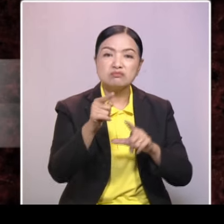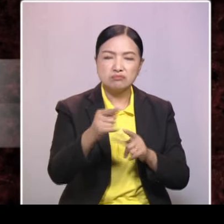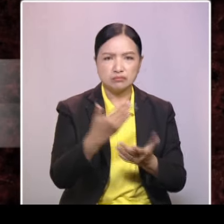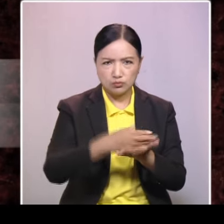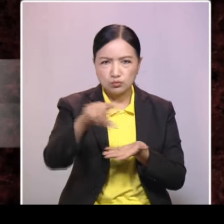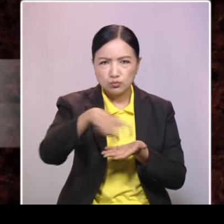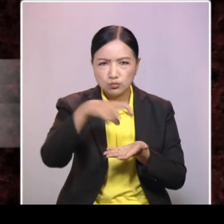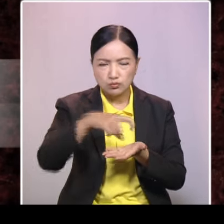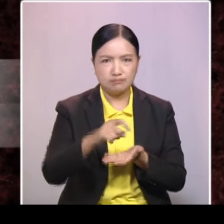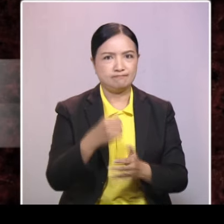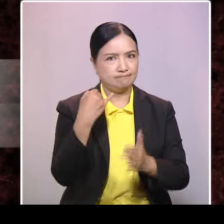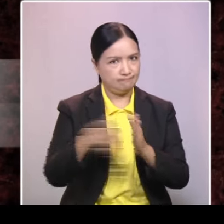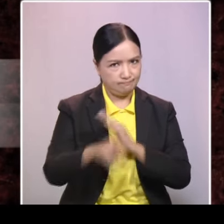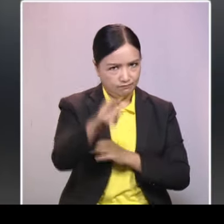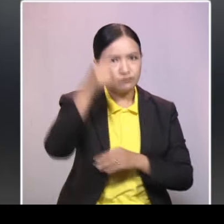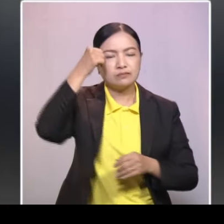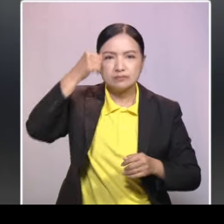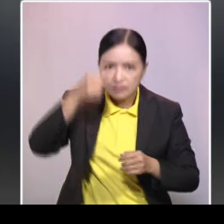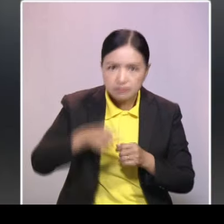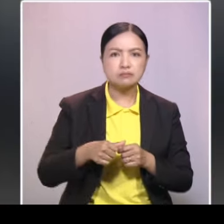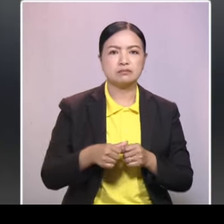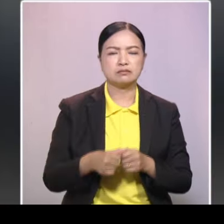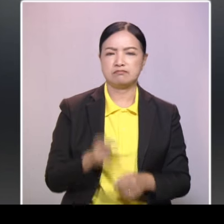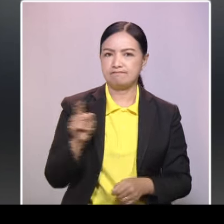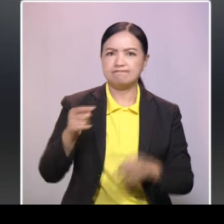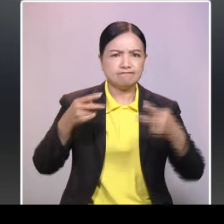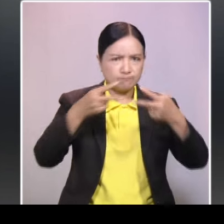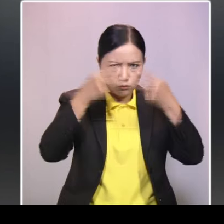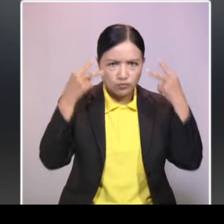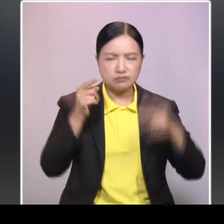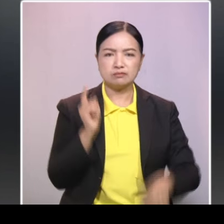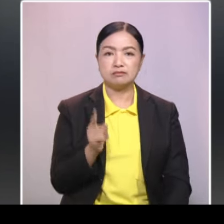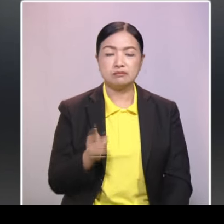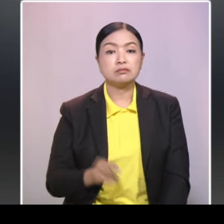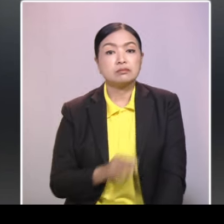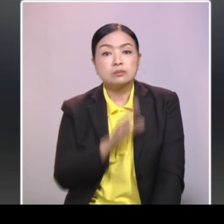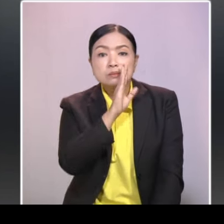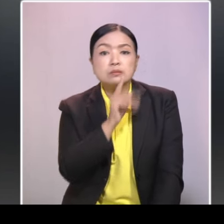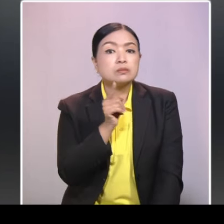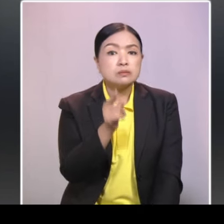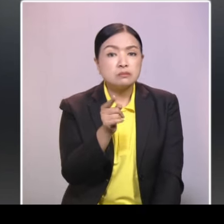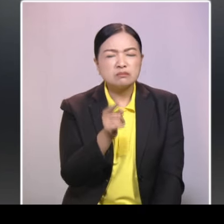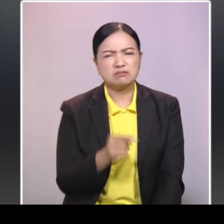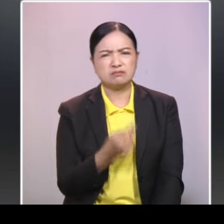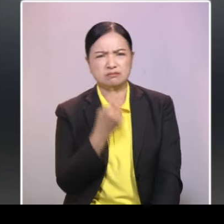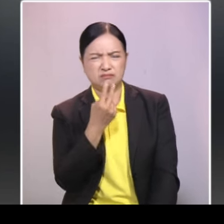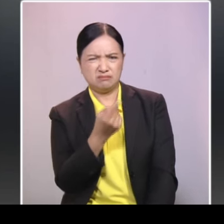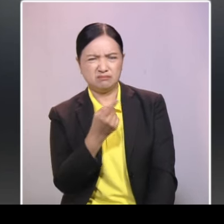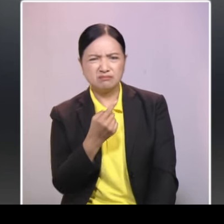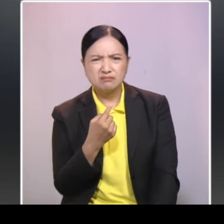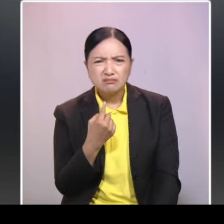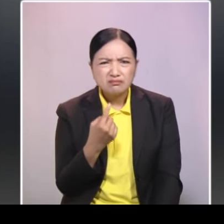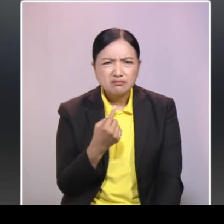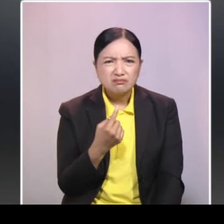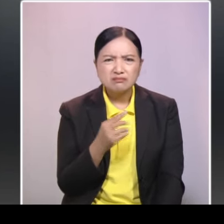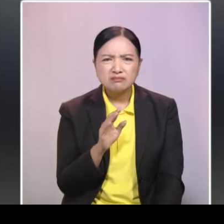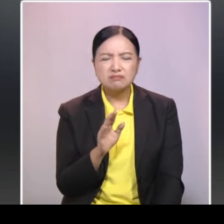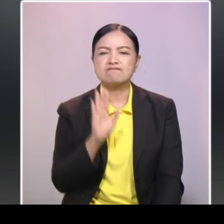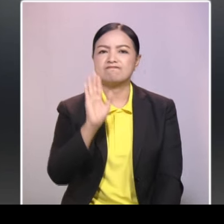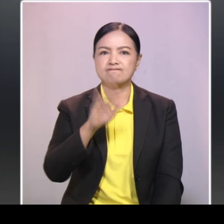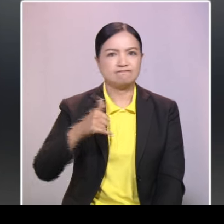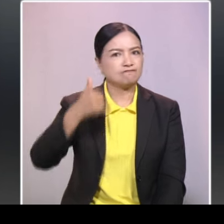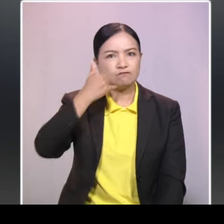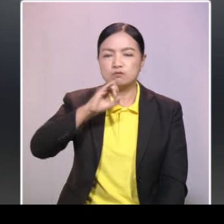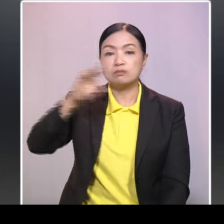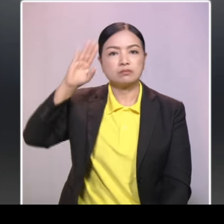การโอนเงินจำไ้กอนเลยว่า มิดชาชีพแ ๆหรอถ้าเกดว่าคุณไปเจอเบาะแสเพิ่มเติมInbox ไปบ